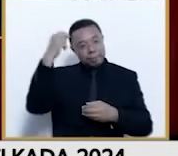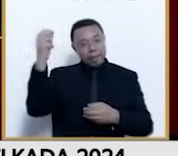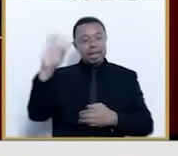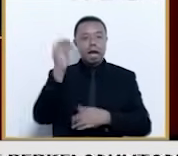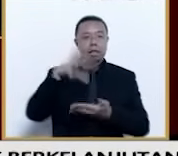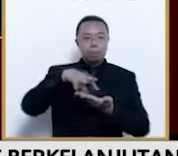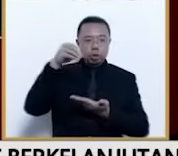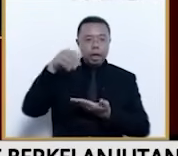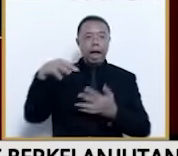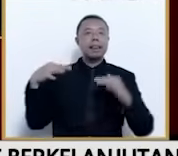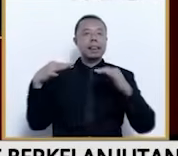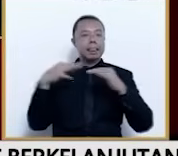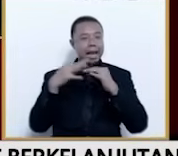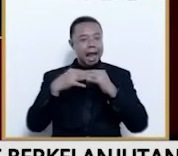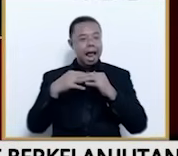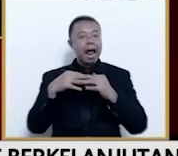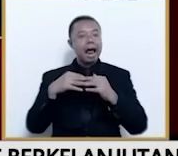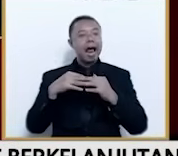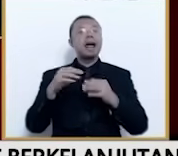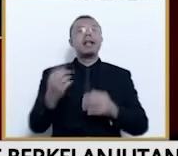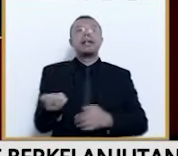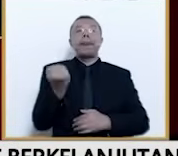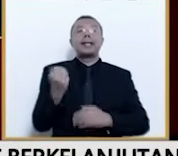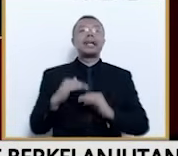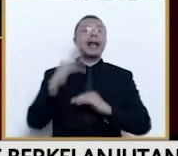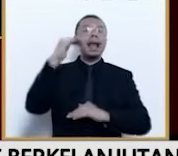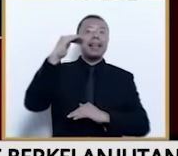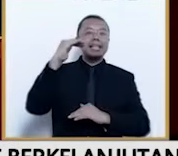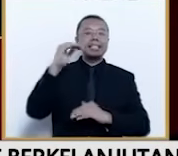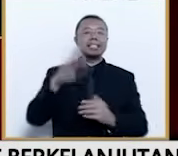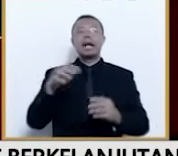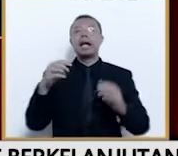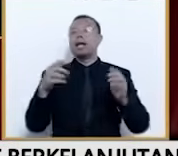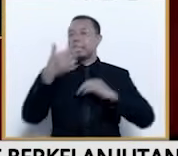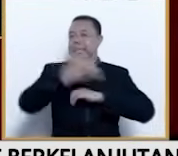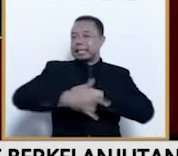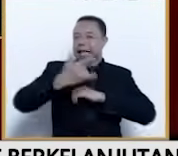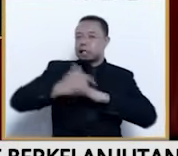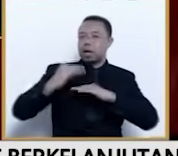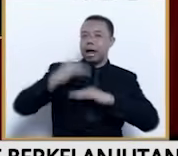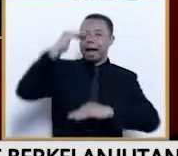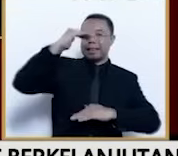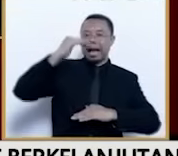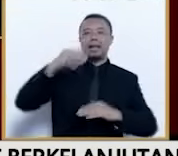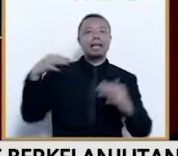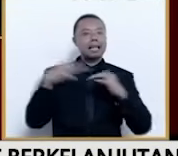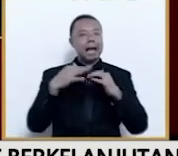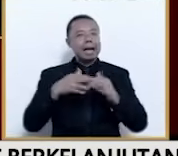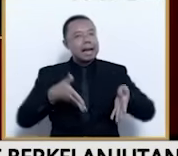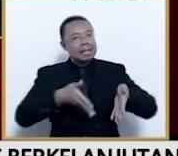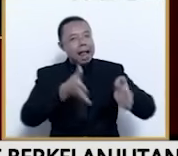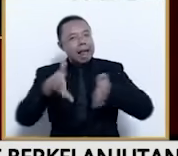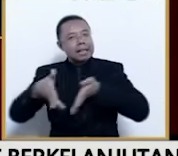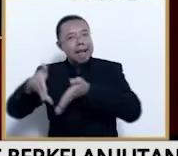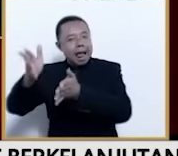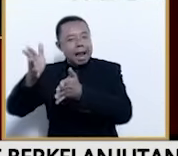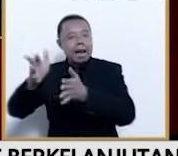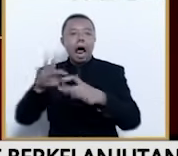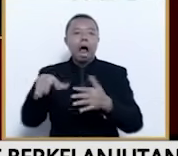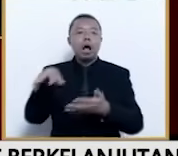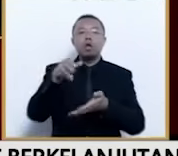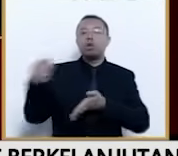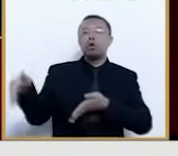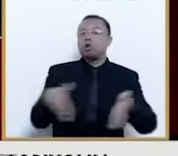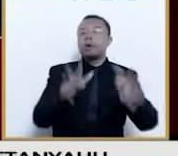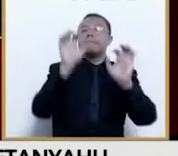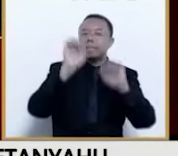Pusat, lahan-lahan di atas pasar, TOD di stasiun, lahan-lahan di jalan maupun di tengah